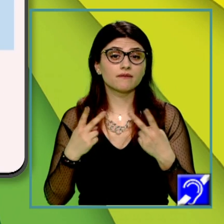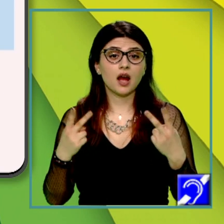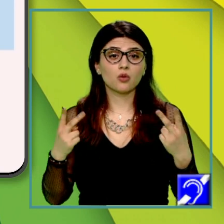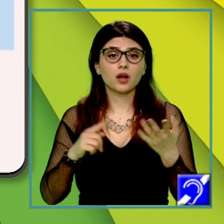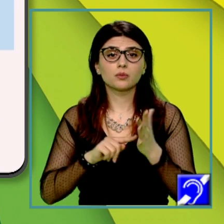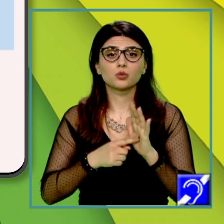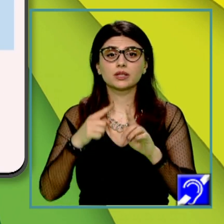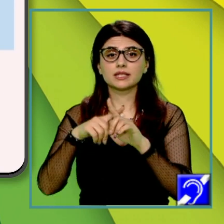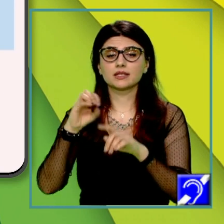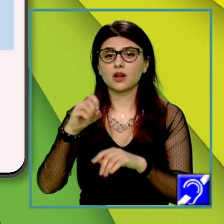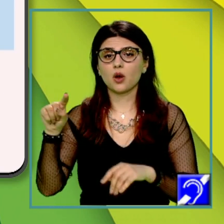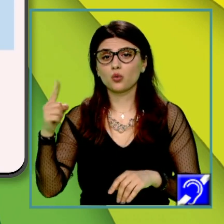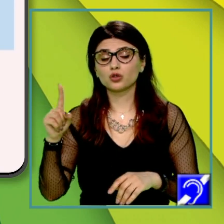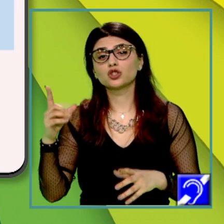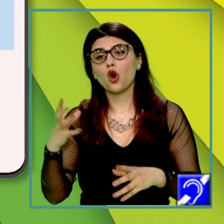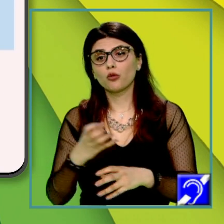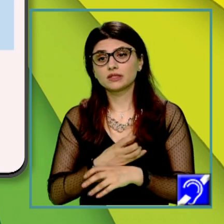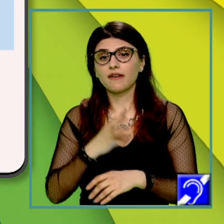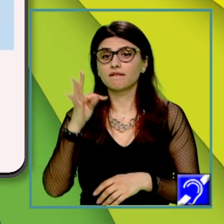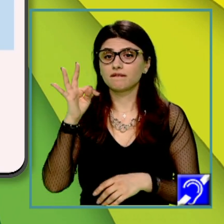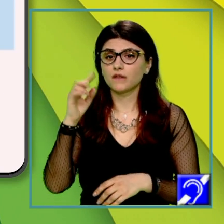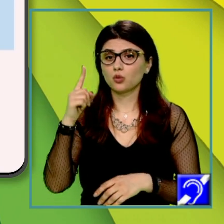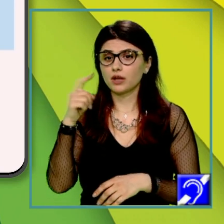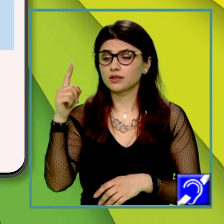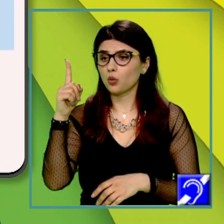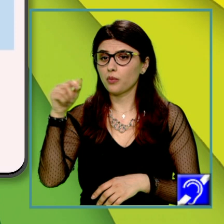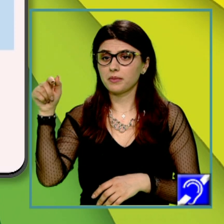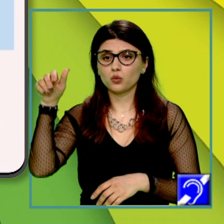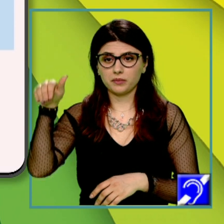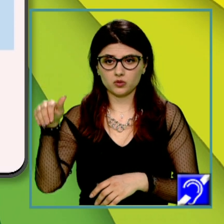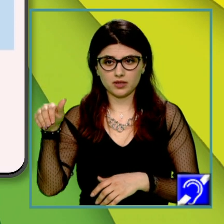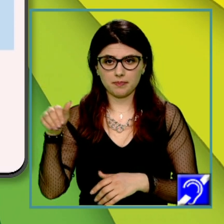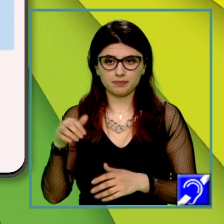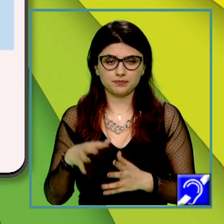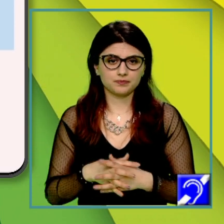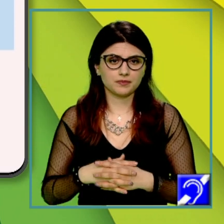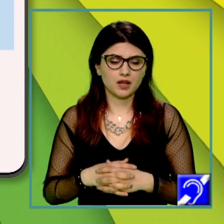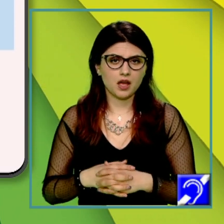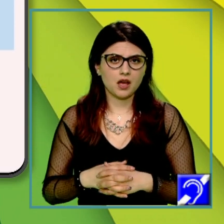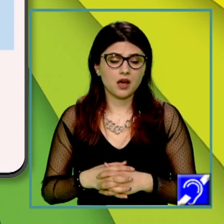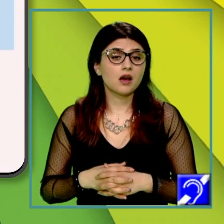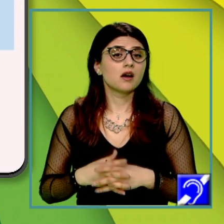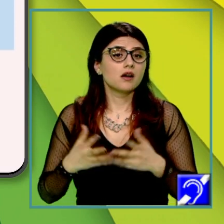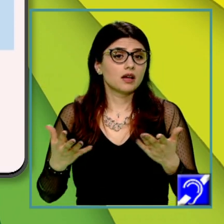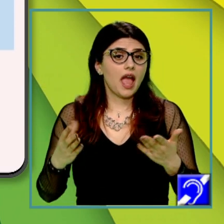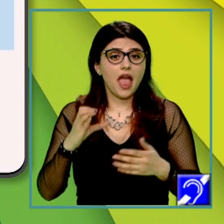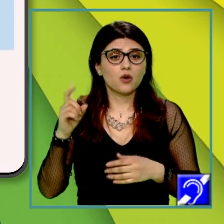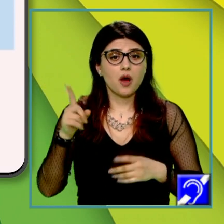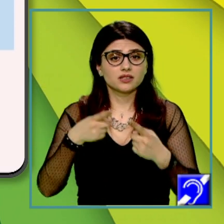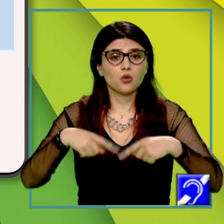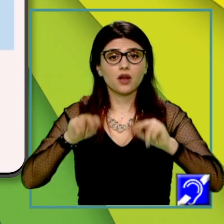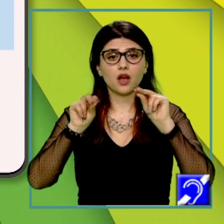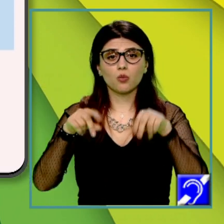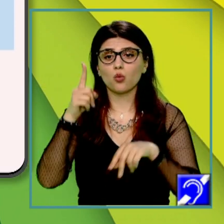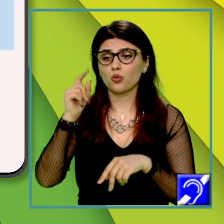punctul x0 egal cu unu și obținem if de unu egal cu 1 minus y m din ecuația noastră devine un